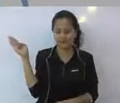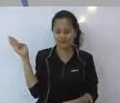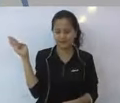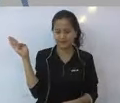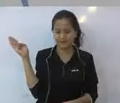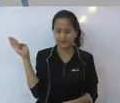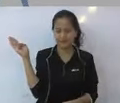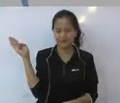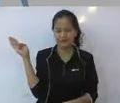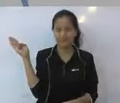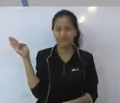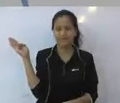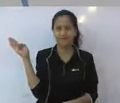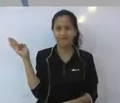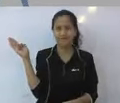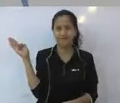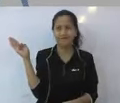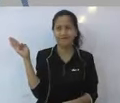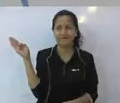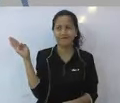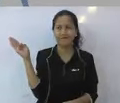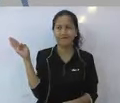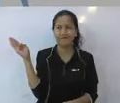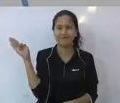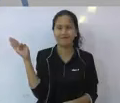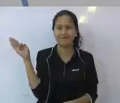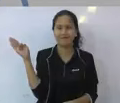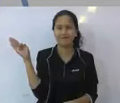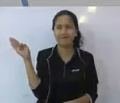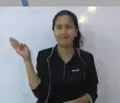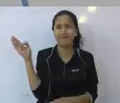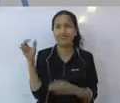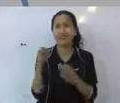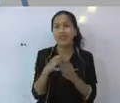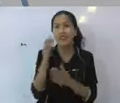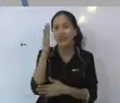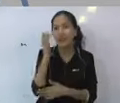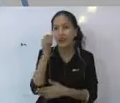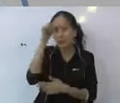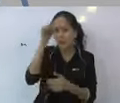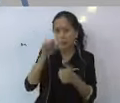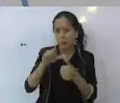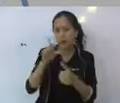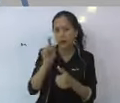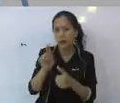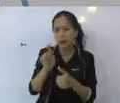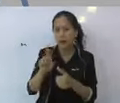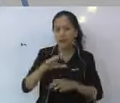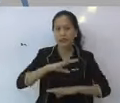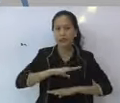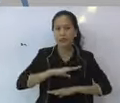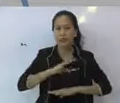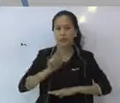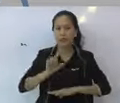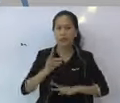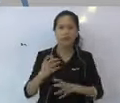naman available? Di ba? Kailangan yung resources mo, yung supply mo is enough.